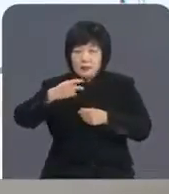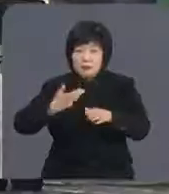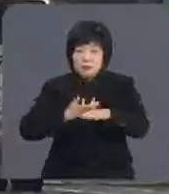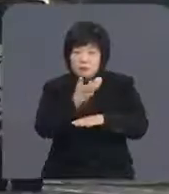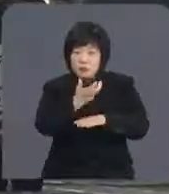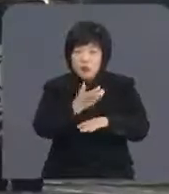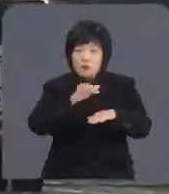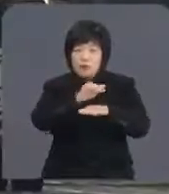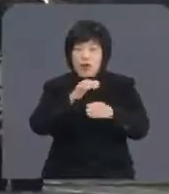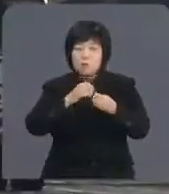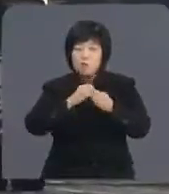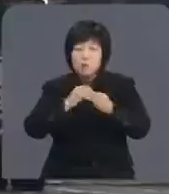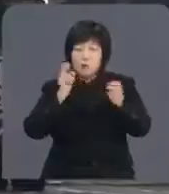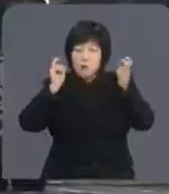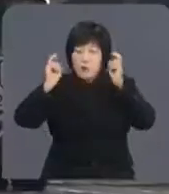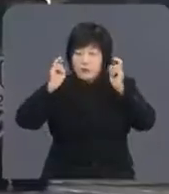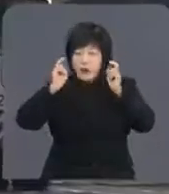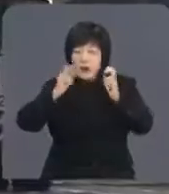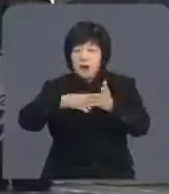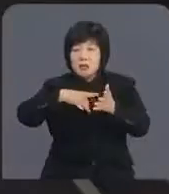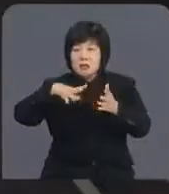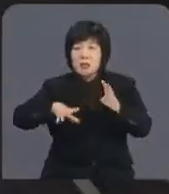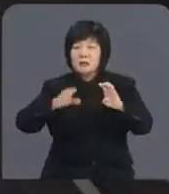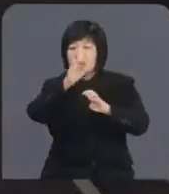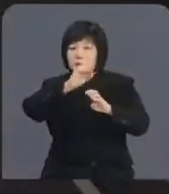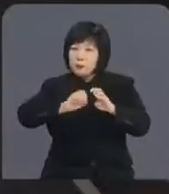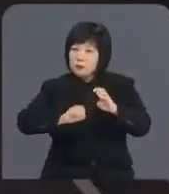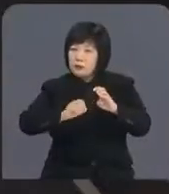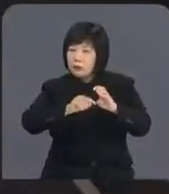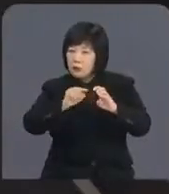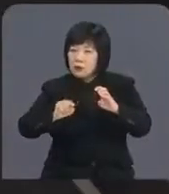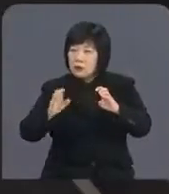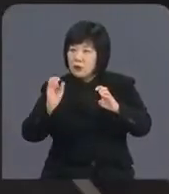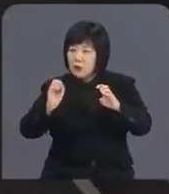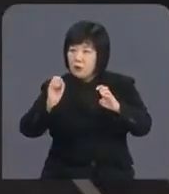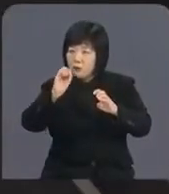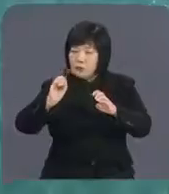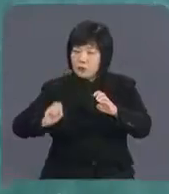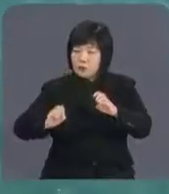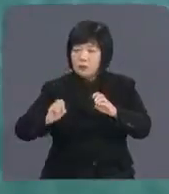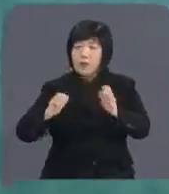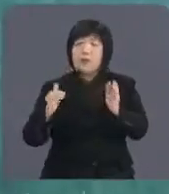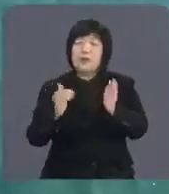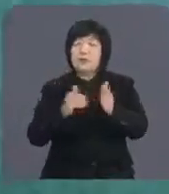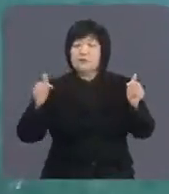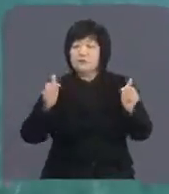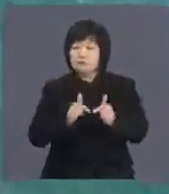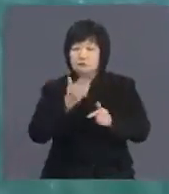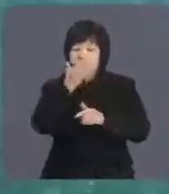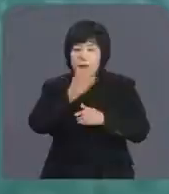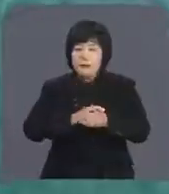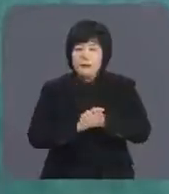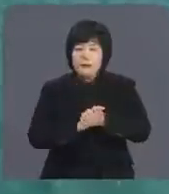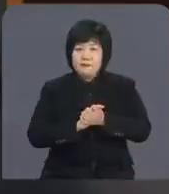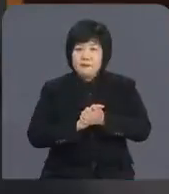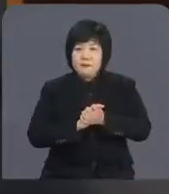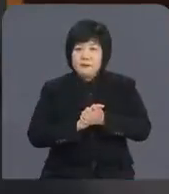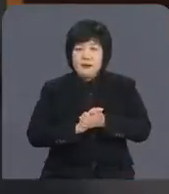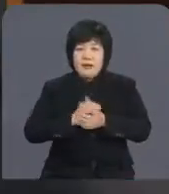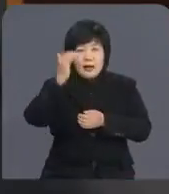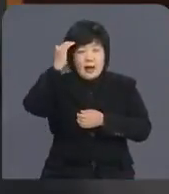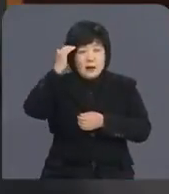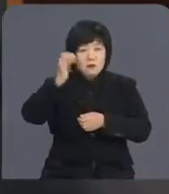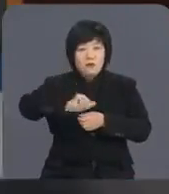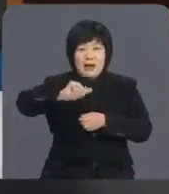자동차 부품 에서는 관세가 40% 에서 0% 까지 줄어들 수 있습니다 한 아세안 fta